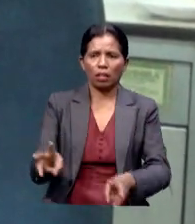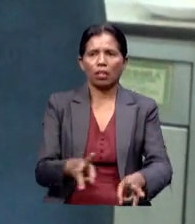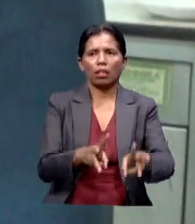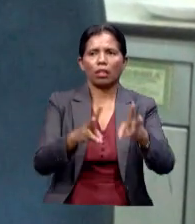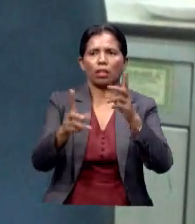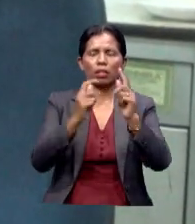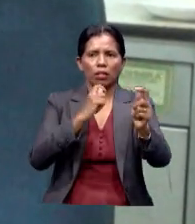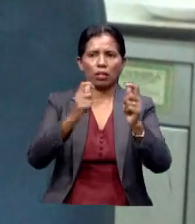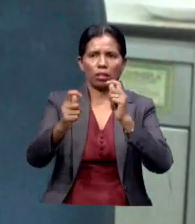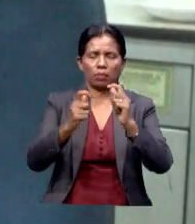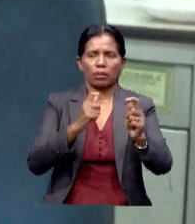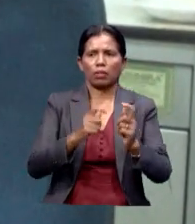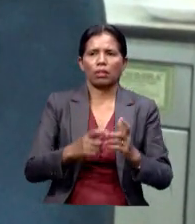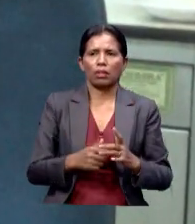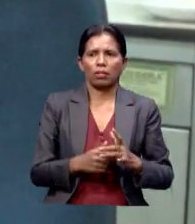transporte hanesan